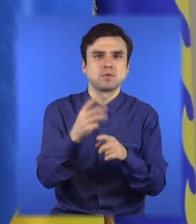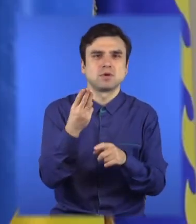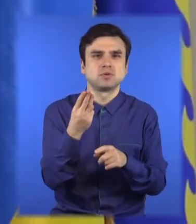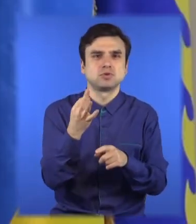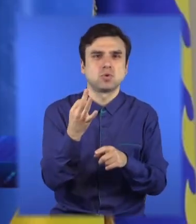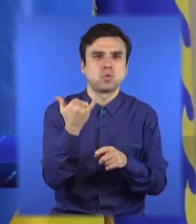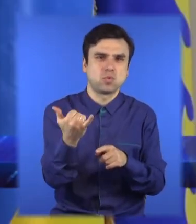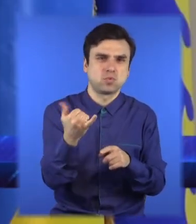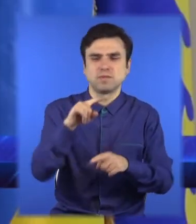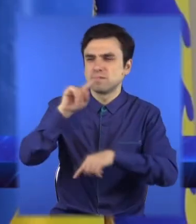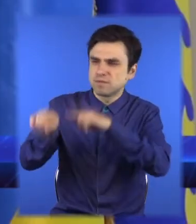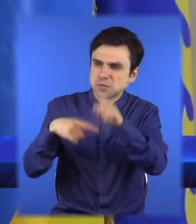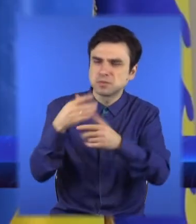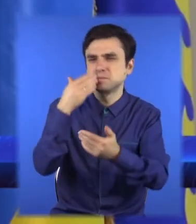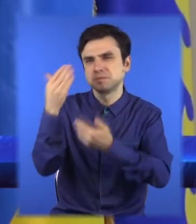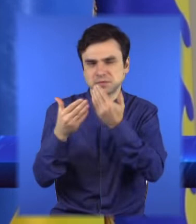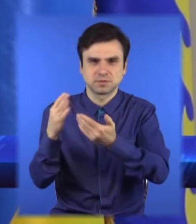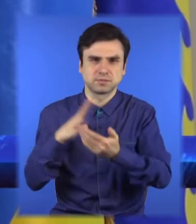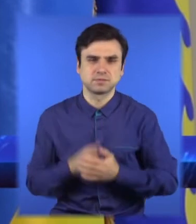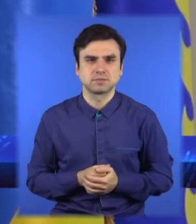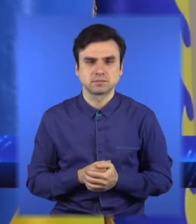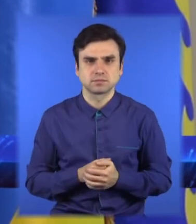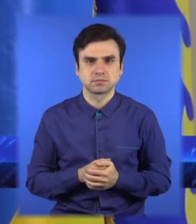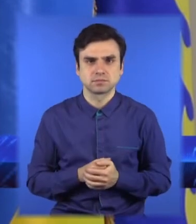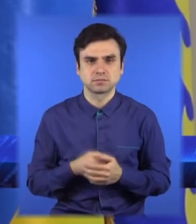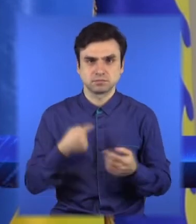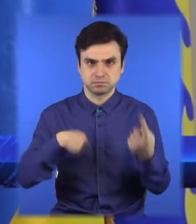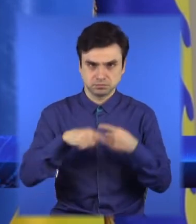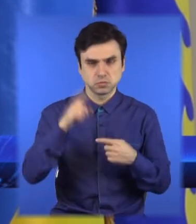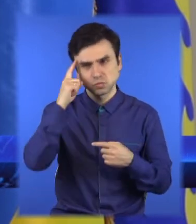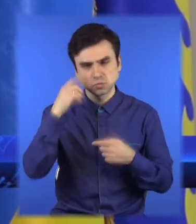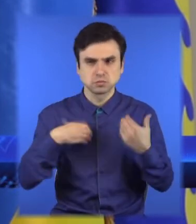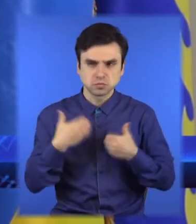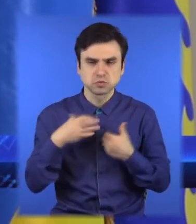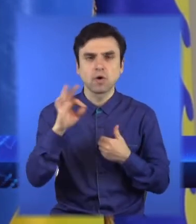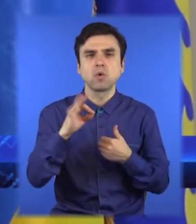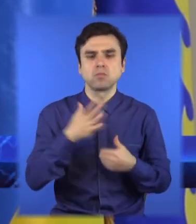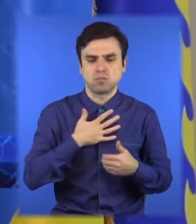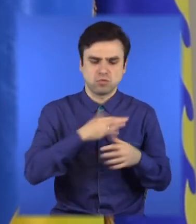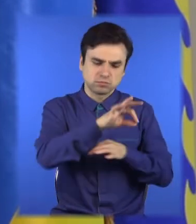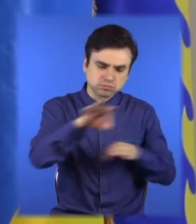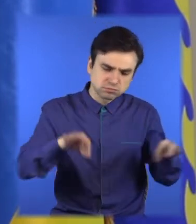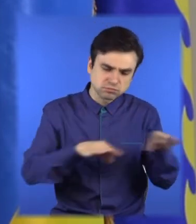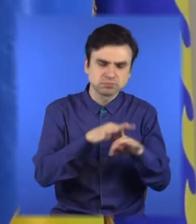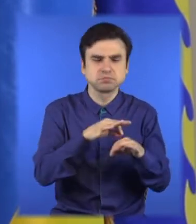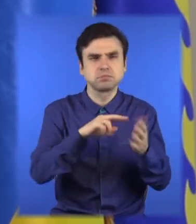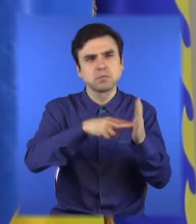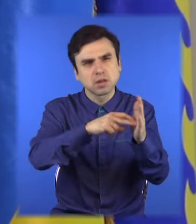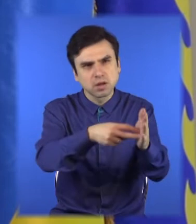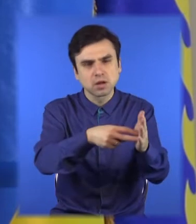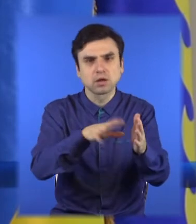питання. Дуже хвилювало питання проєктів. Ми пропонували, він казав так або